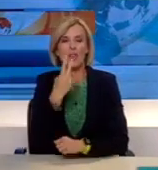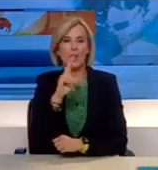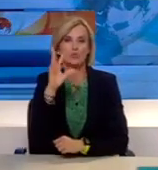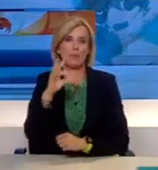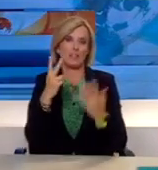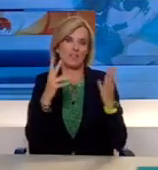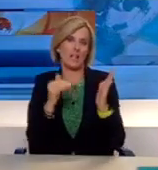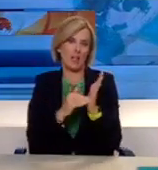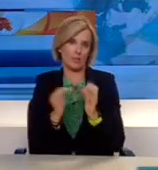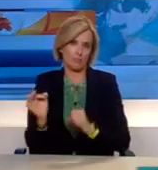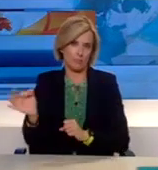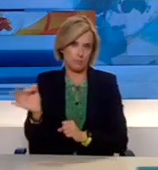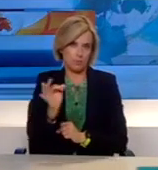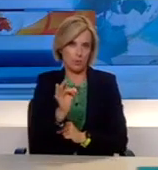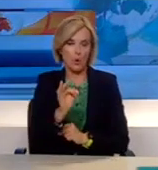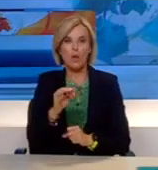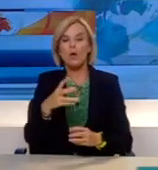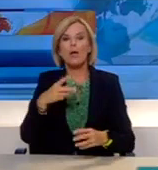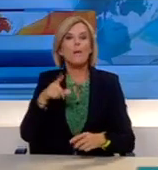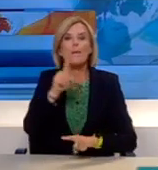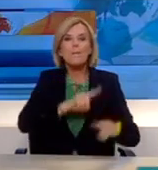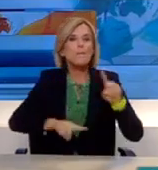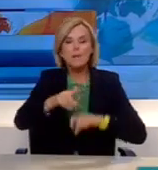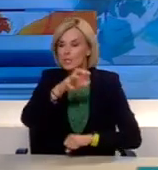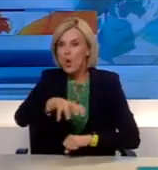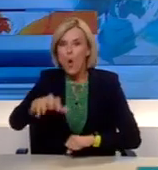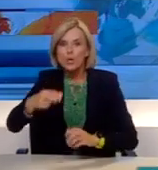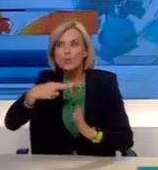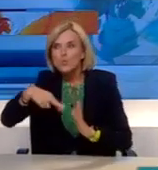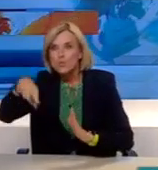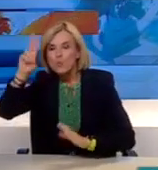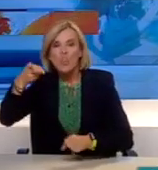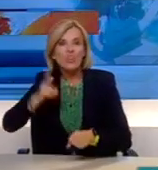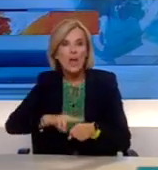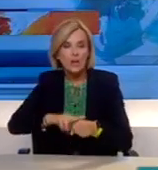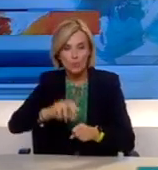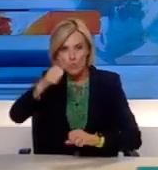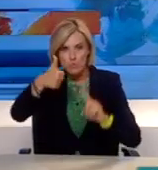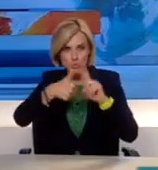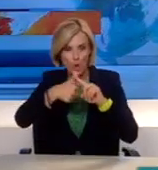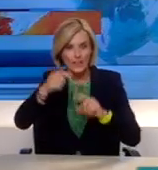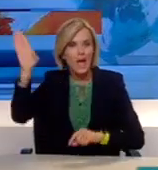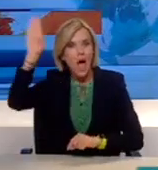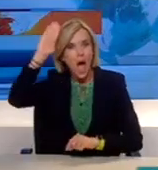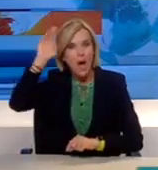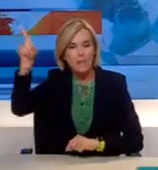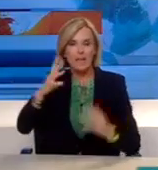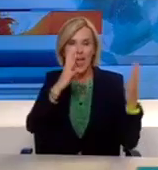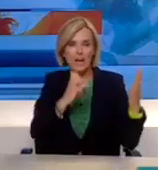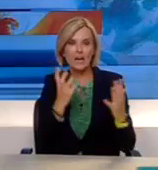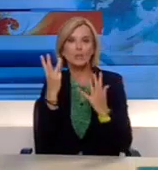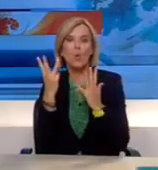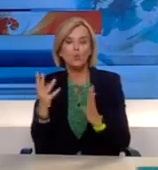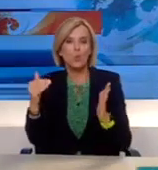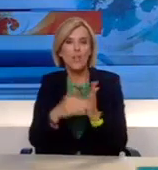257.000. Οι χώρες με τους περισσότερους θανάτους συνολικά μέχρι τώρα είναι ΗΠΑ, πάνω από